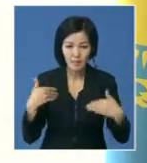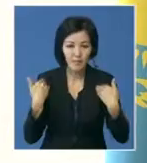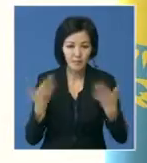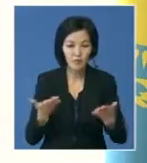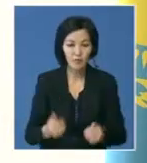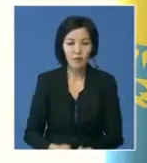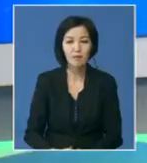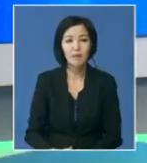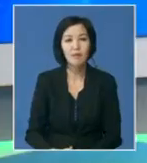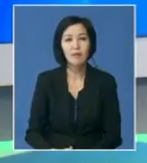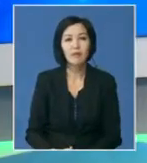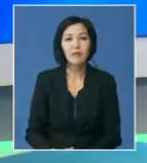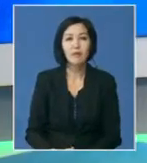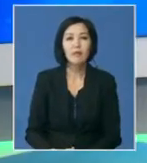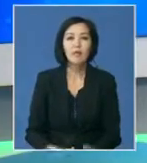дегіміз келеді.